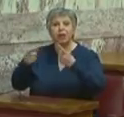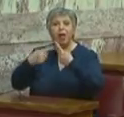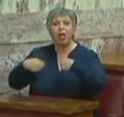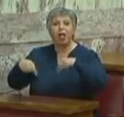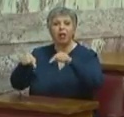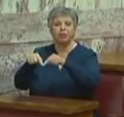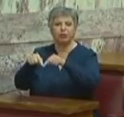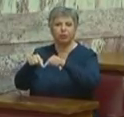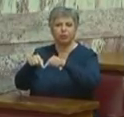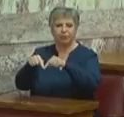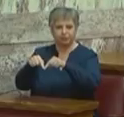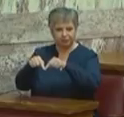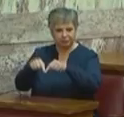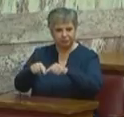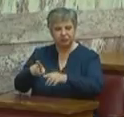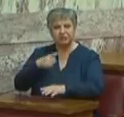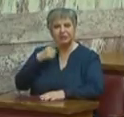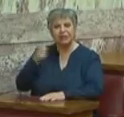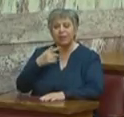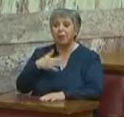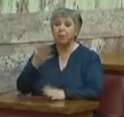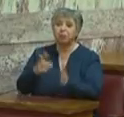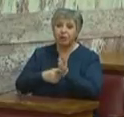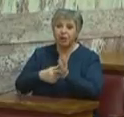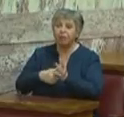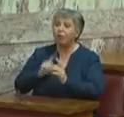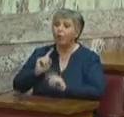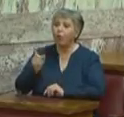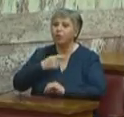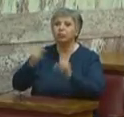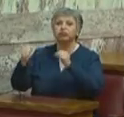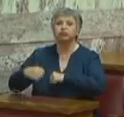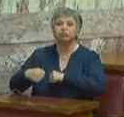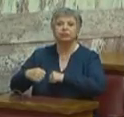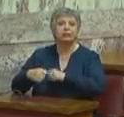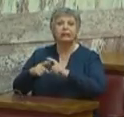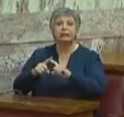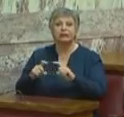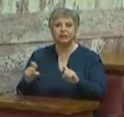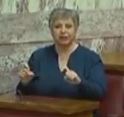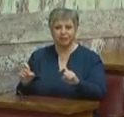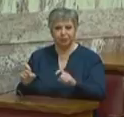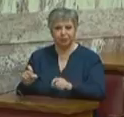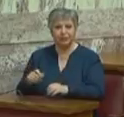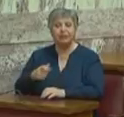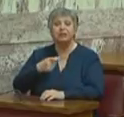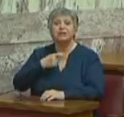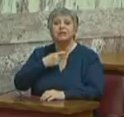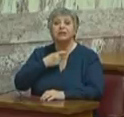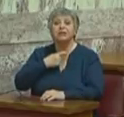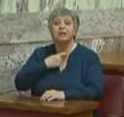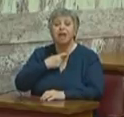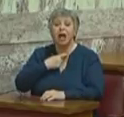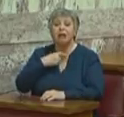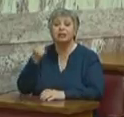ότι, τουλάχιστον να συμφωνήσουμε όλοι, ότι είναι ανάγκη να πραγματοποιηθεί η αναθεώρηση του